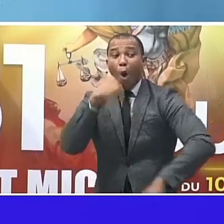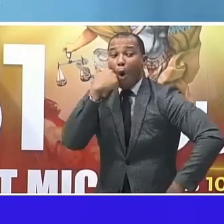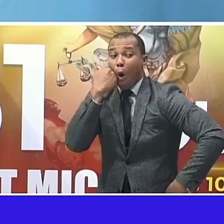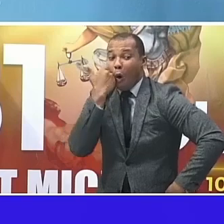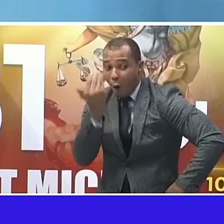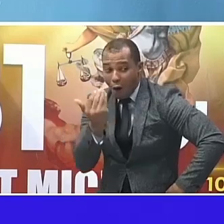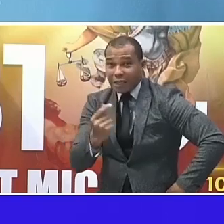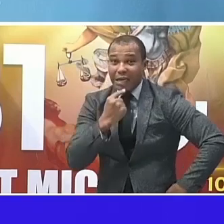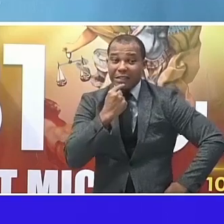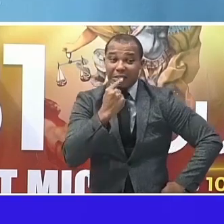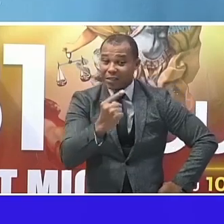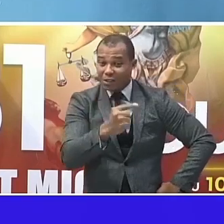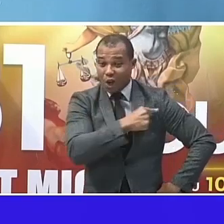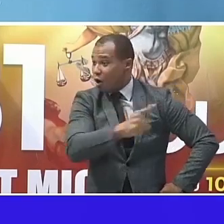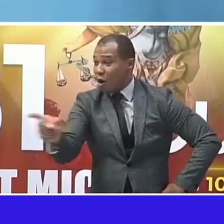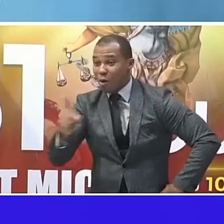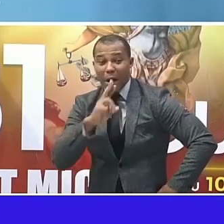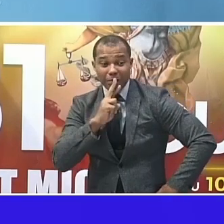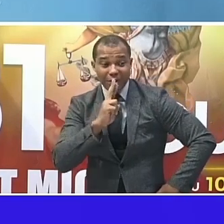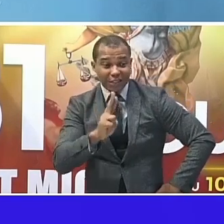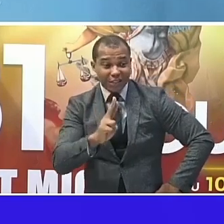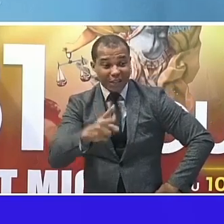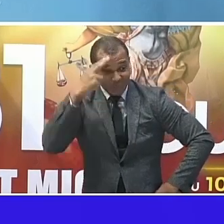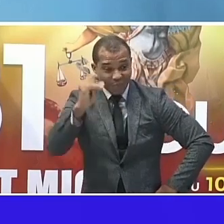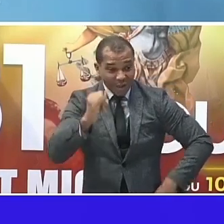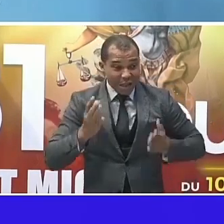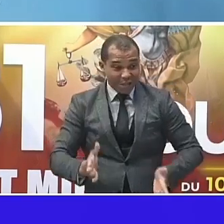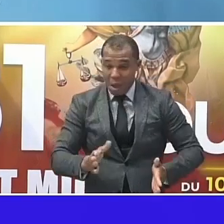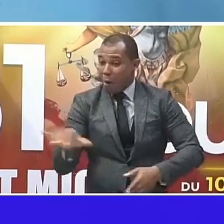haïtien, même si Haïti c'est pays